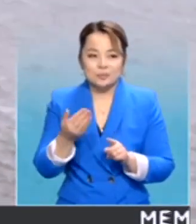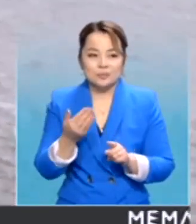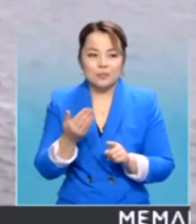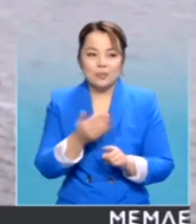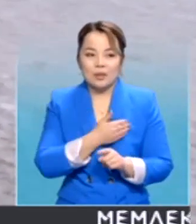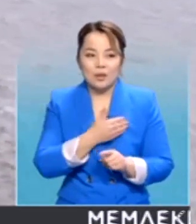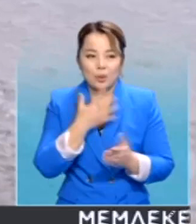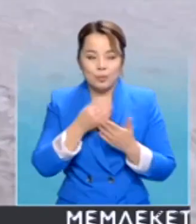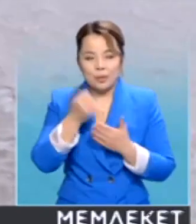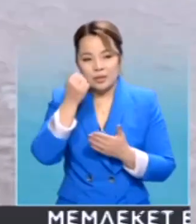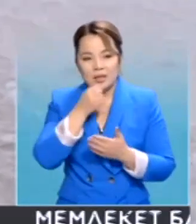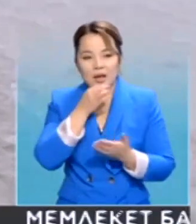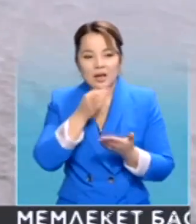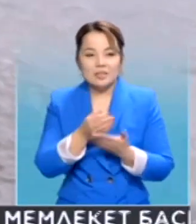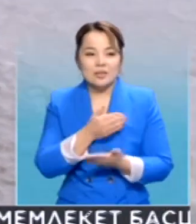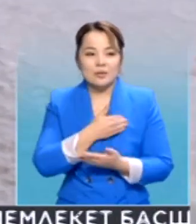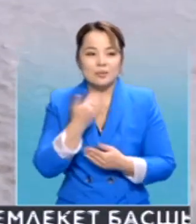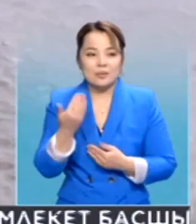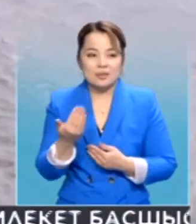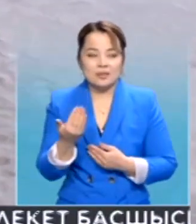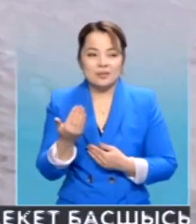сізге өзімнің алғысымды айтқым келген.